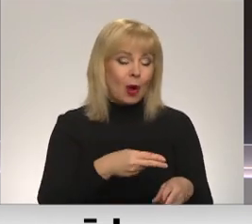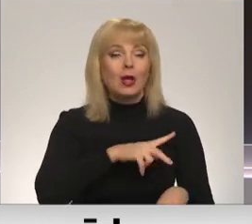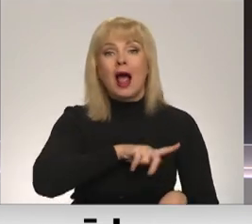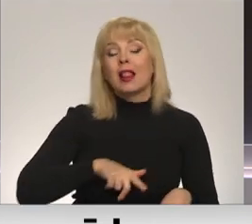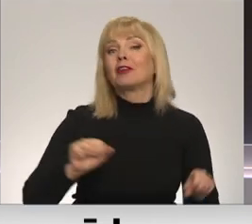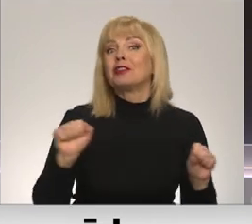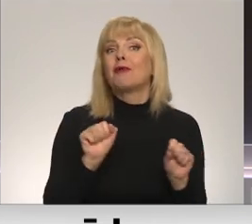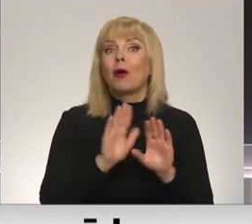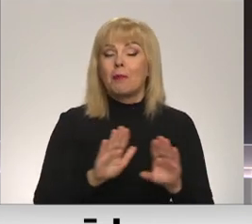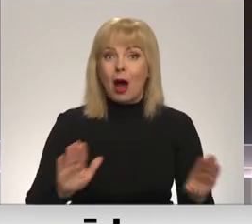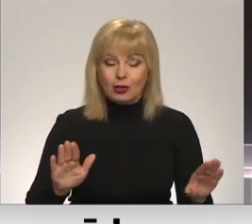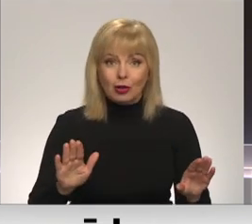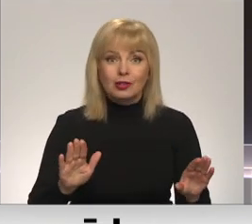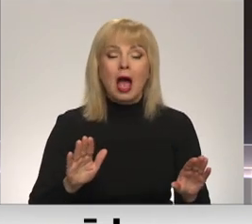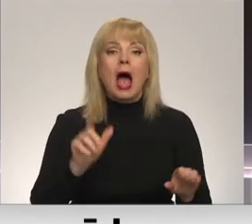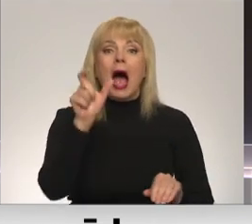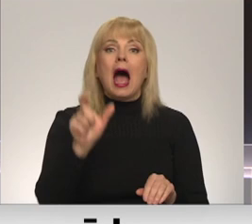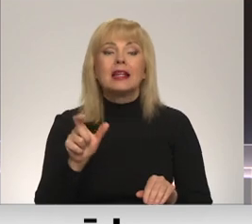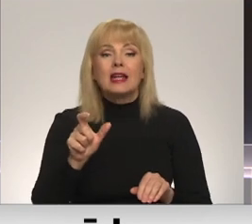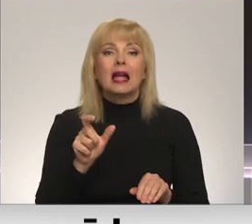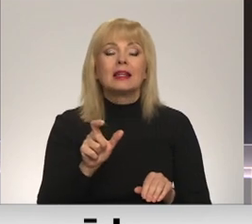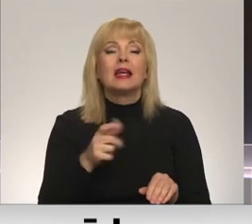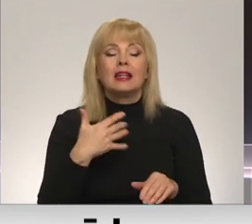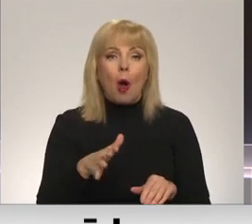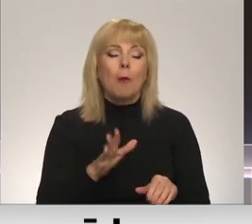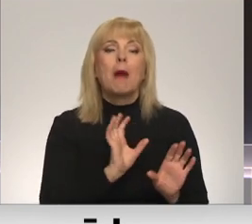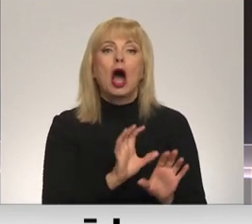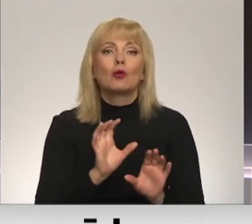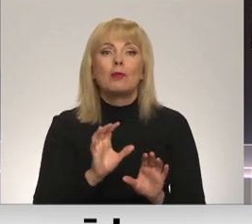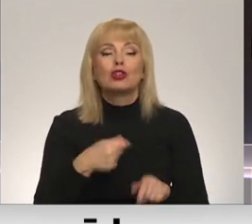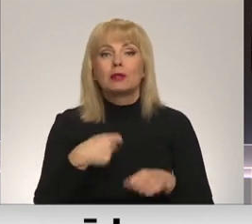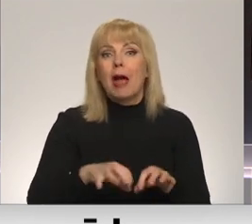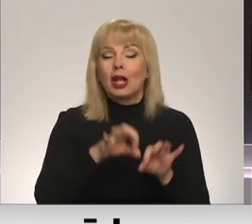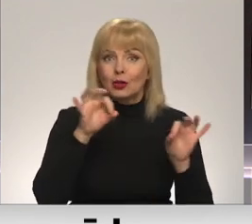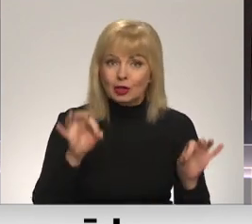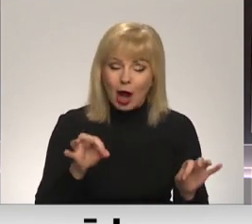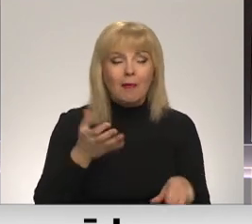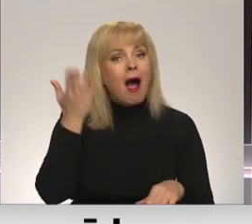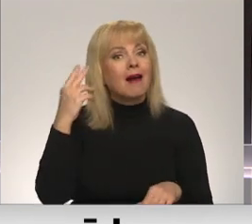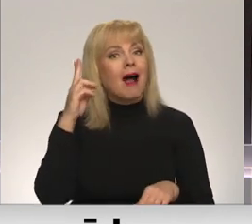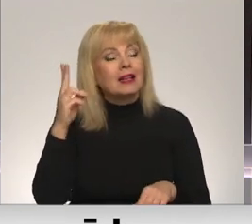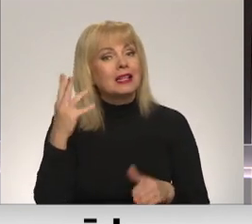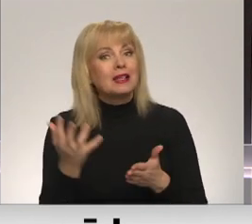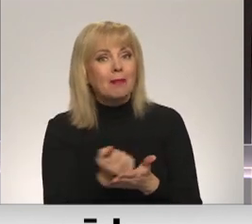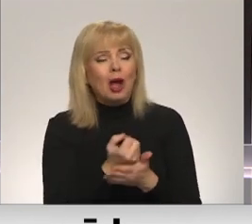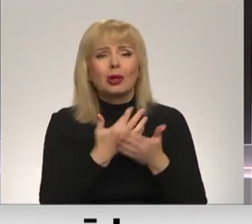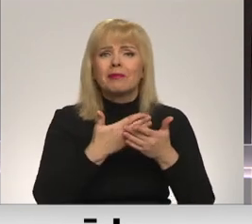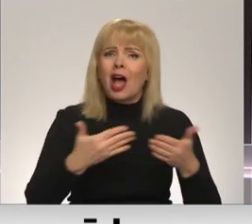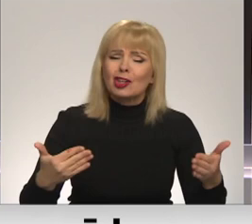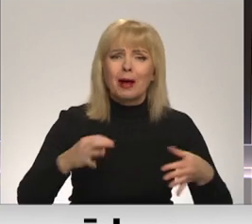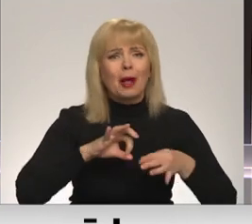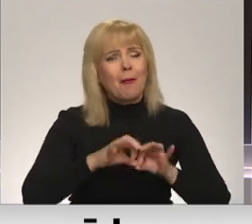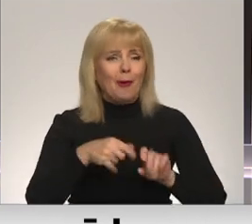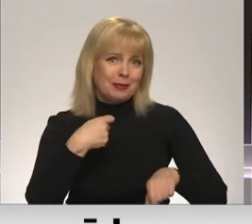muzejām. Muzeja aģenti tos sagādājuši jau pirms spēļu sākuma. Kādas vēl laika liecības tur atrodamas no dažādām